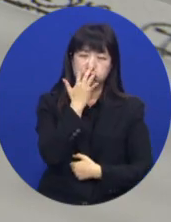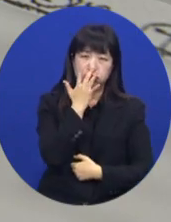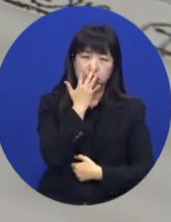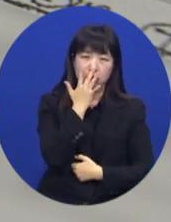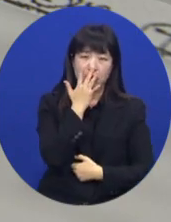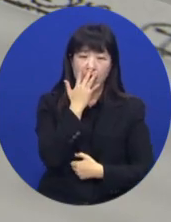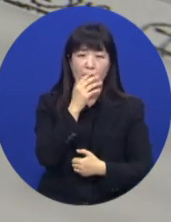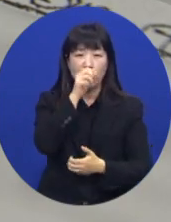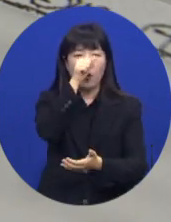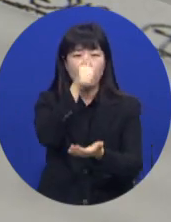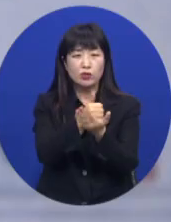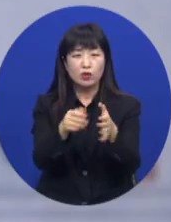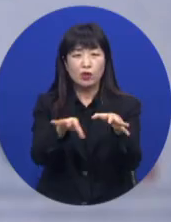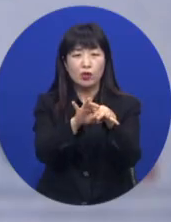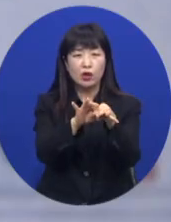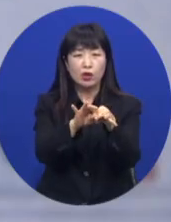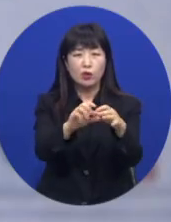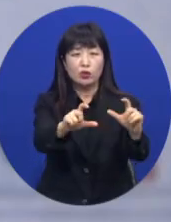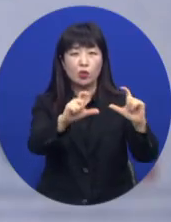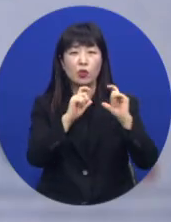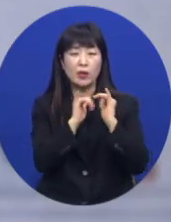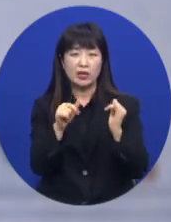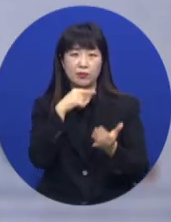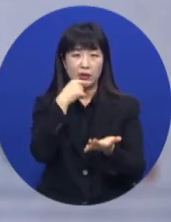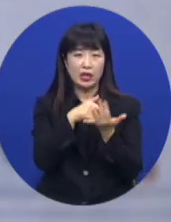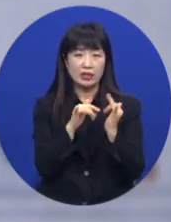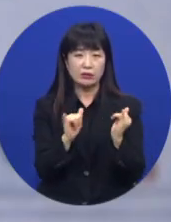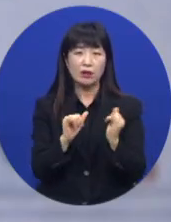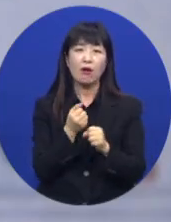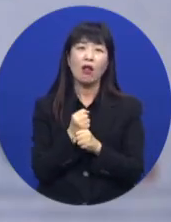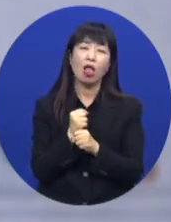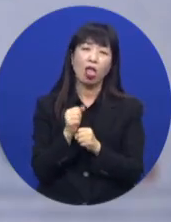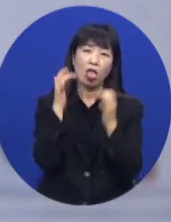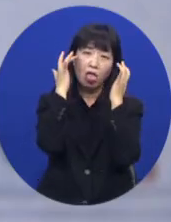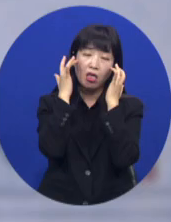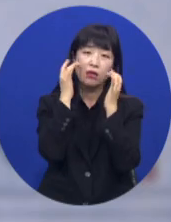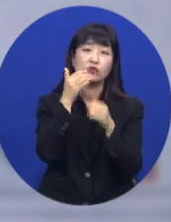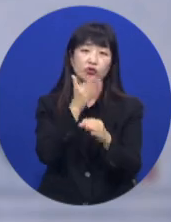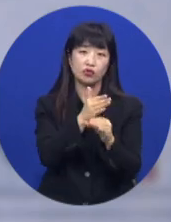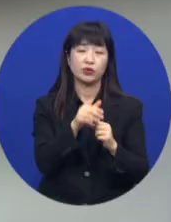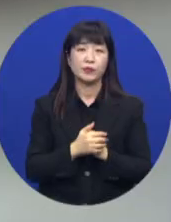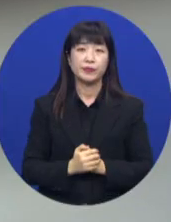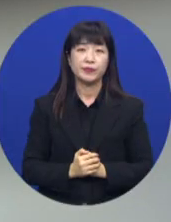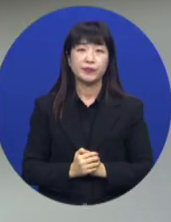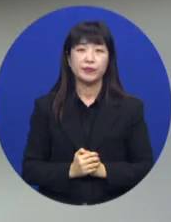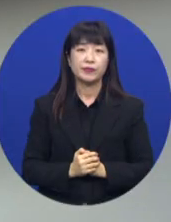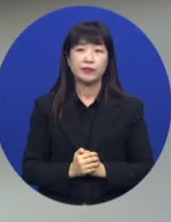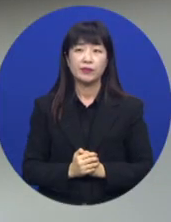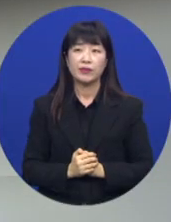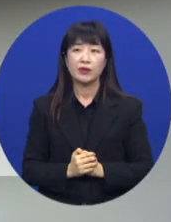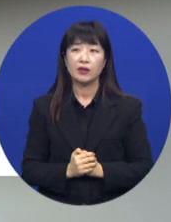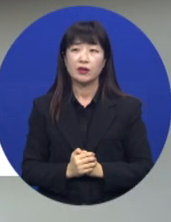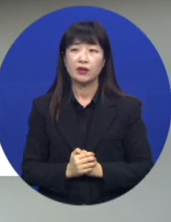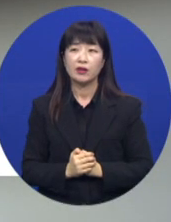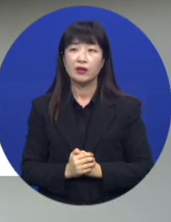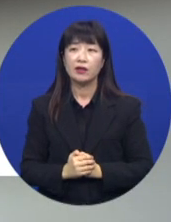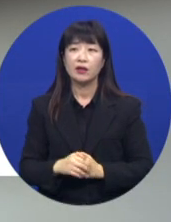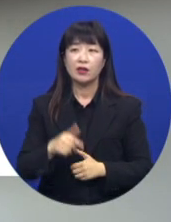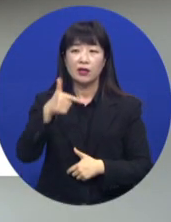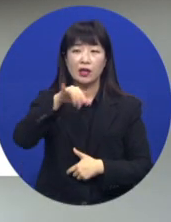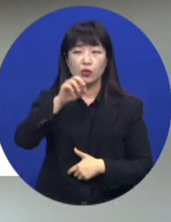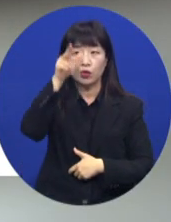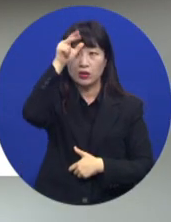범죄에 연루된 차량 소유자로 통보받은 피해자는 당혹감을 감추지 못했습니다. 방금 경찰서라고 전화가